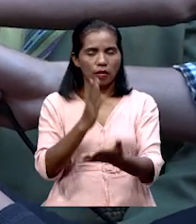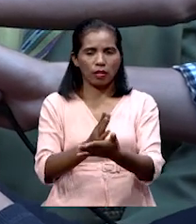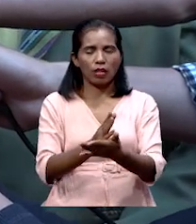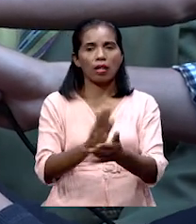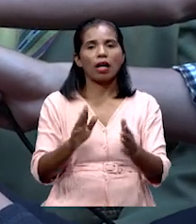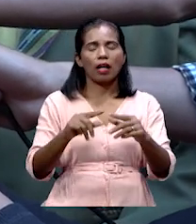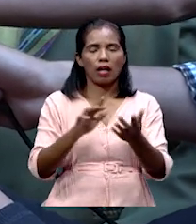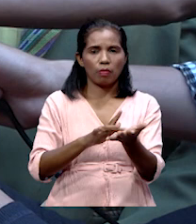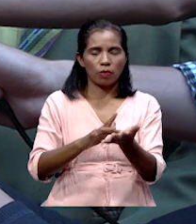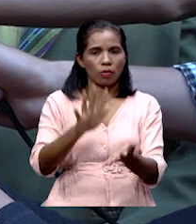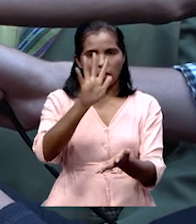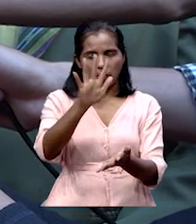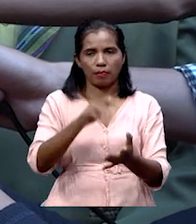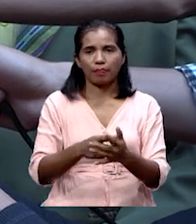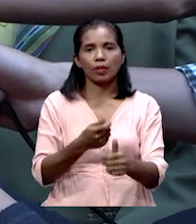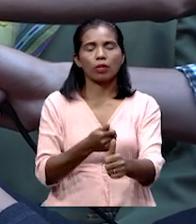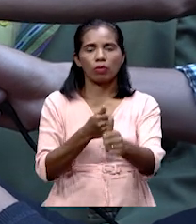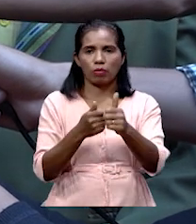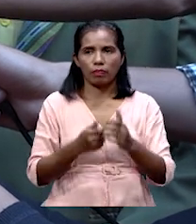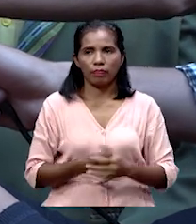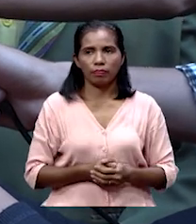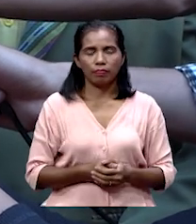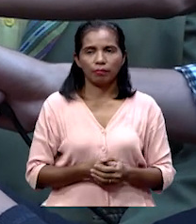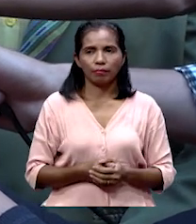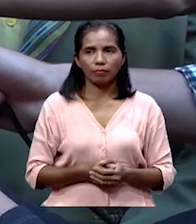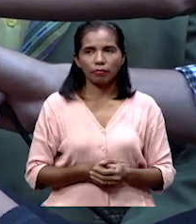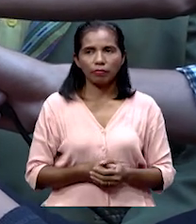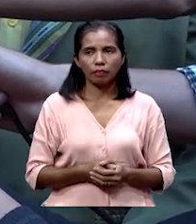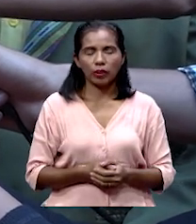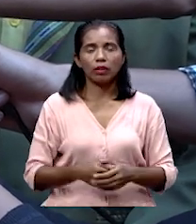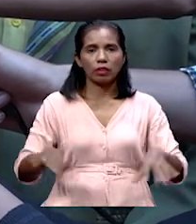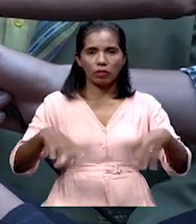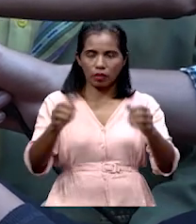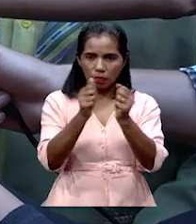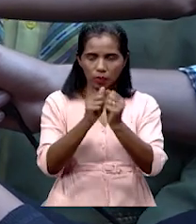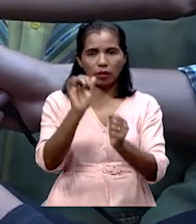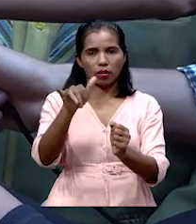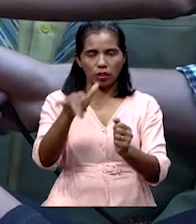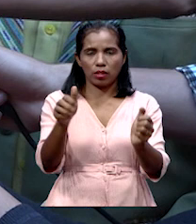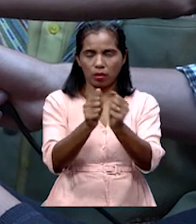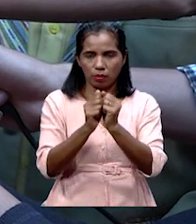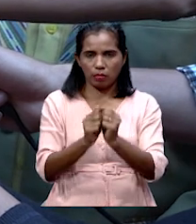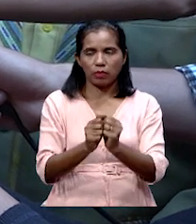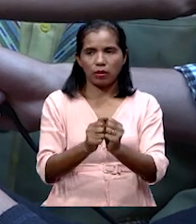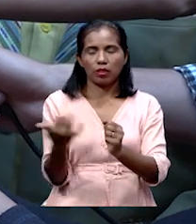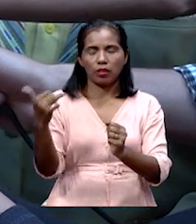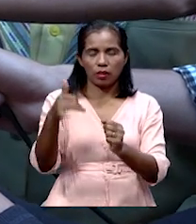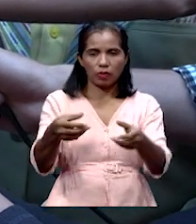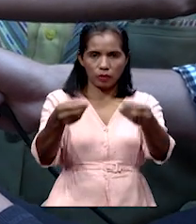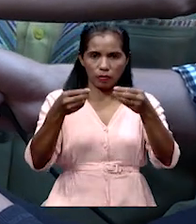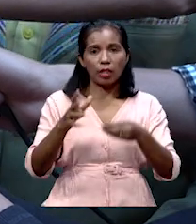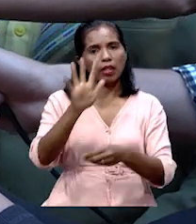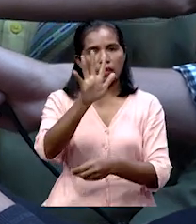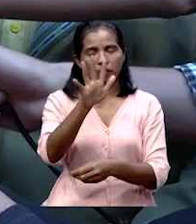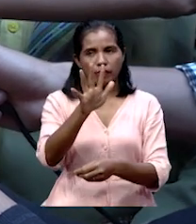5 tamba tuir sira agreement akor ho kamanuel australia ne sira forit 5 det